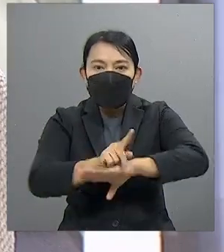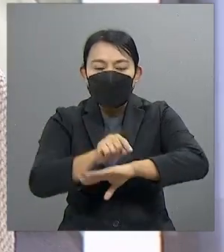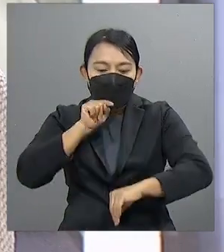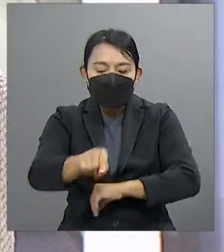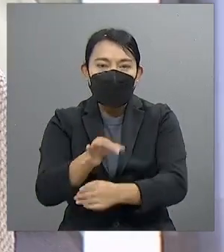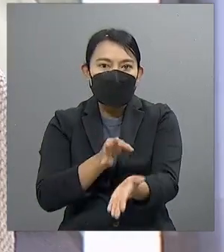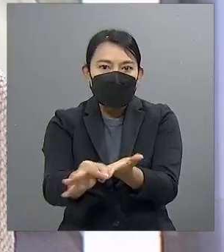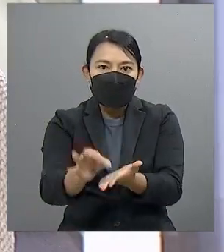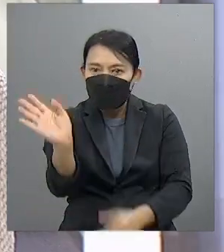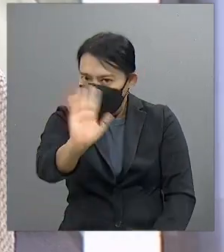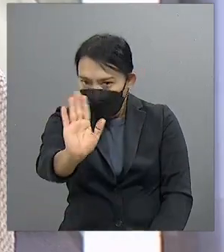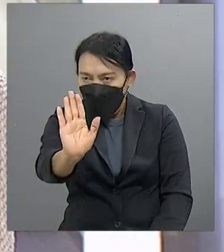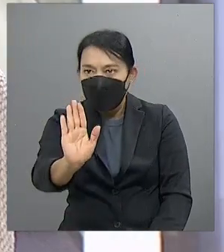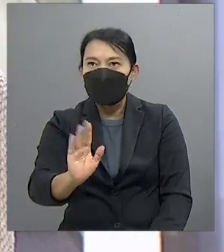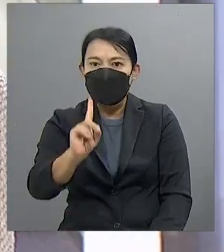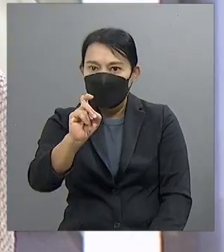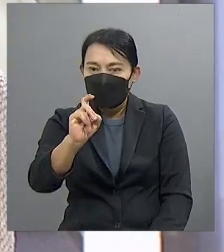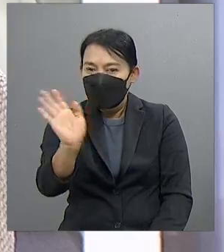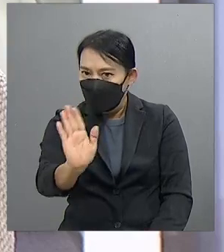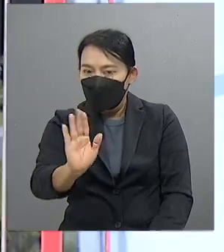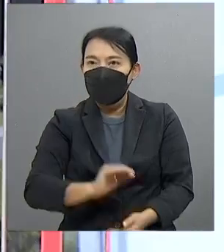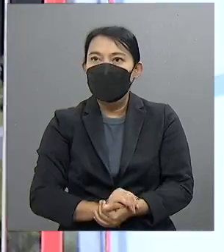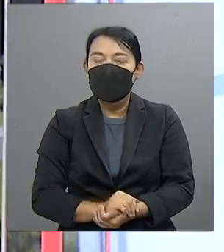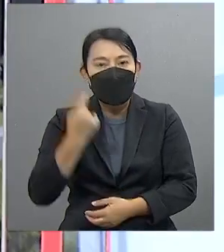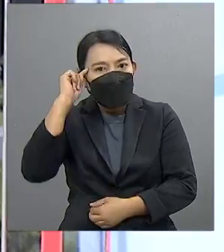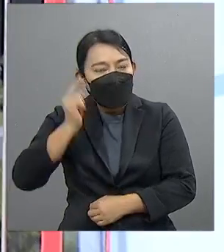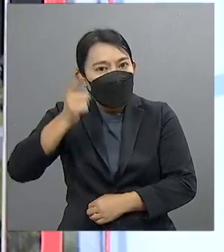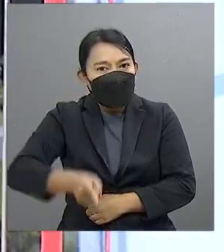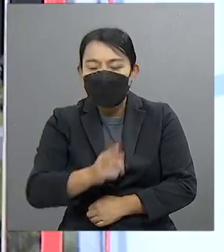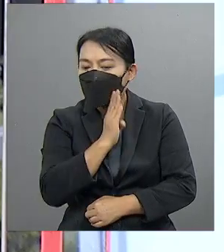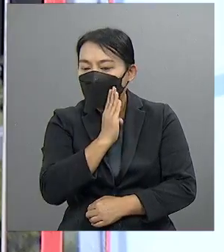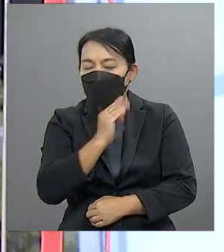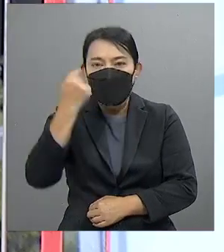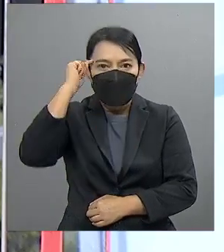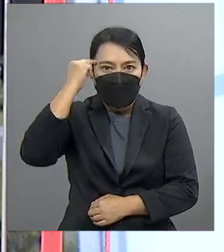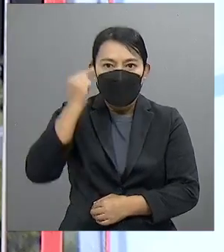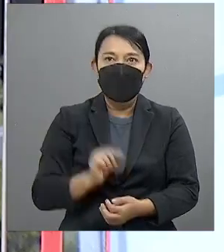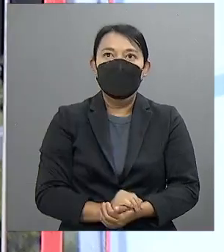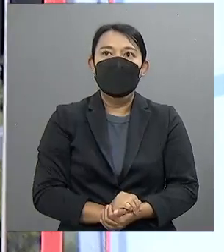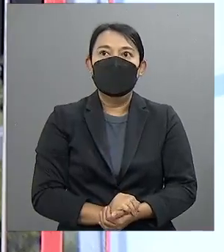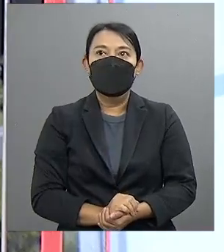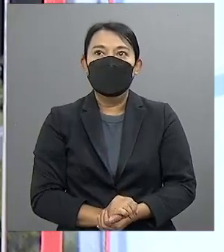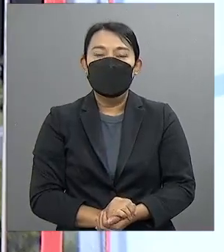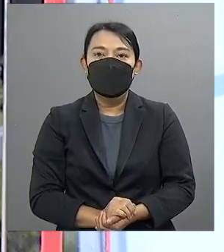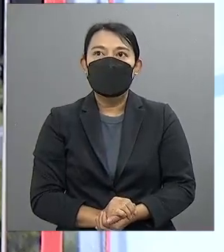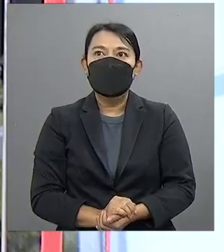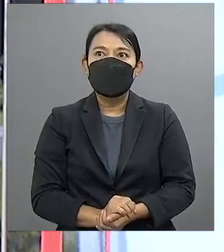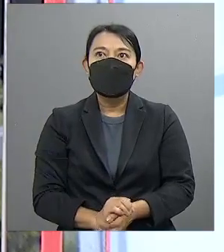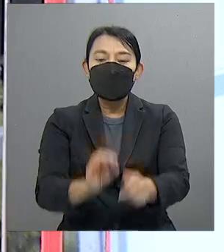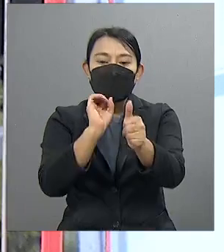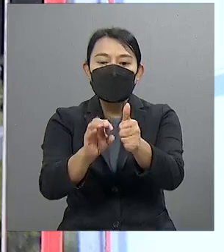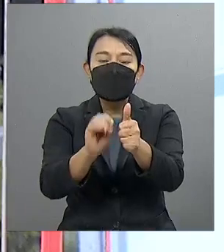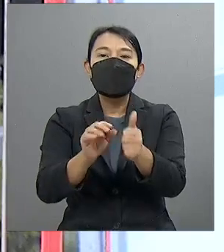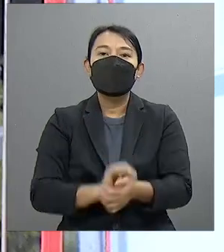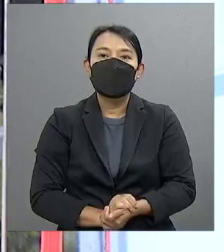จเหมือนกันว่าสิ่งที่อยู่ในวัคซีนนั้นเป็นวัคซีนจริงๆหรือไม่ครับ และอีกหนึ่งสิ่งที่สำคัญนะครับที่ผู้เชี่ยวชาญได้แนะนำไว้คือเรื่องของการฉีดวั